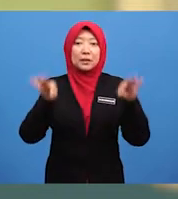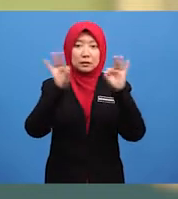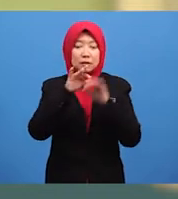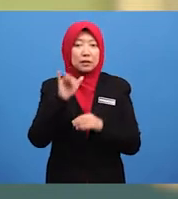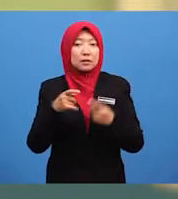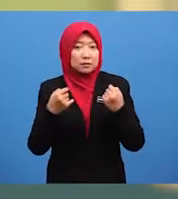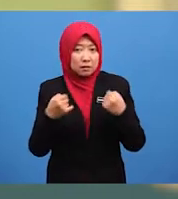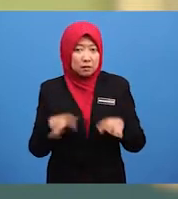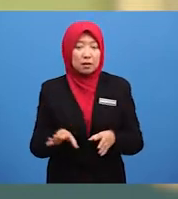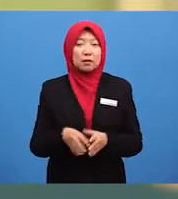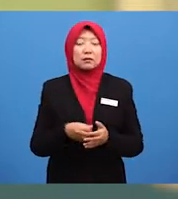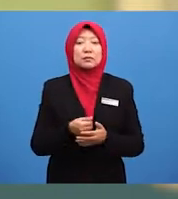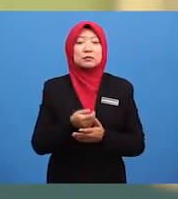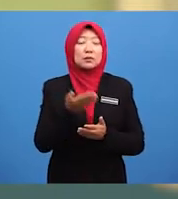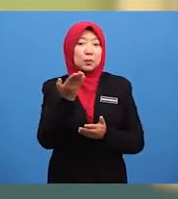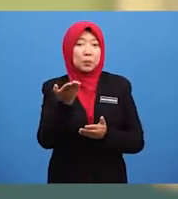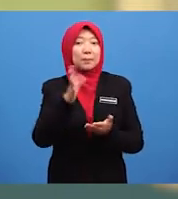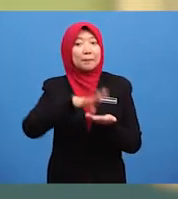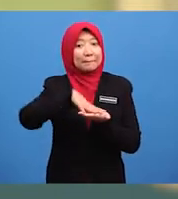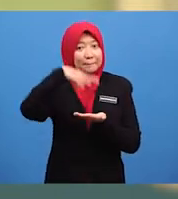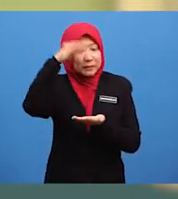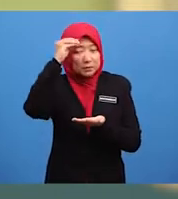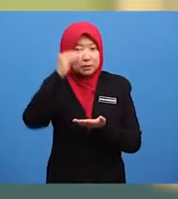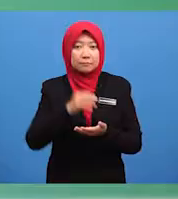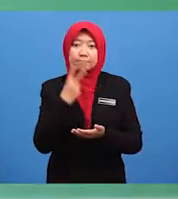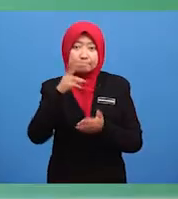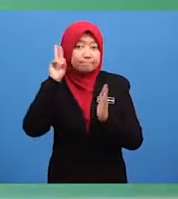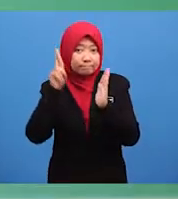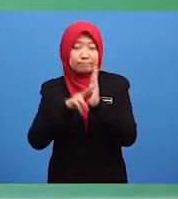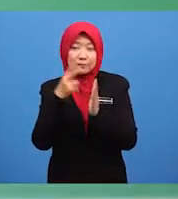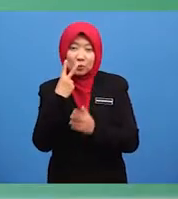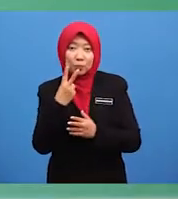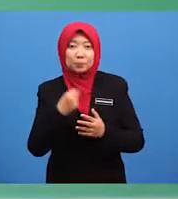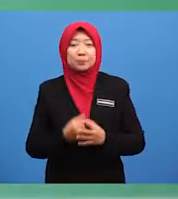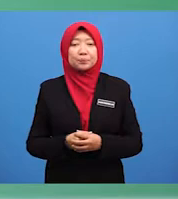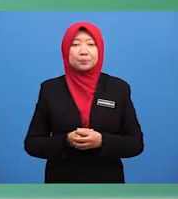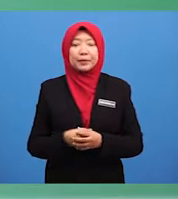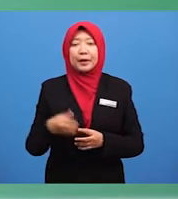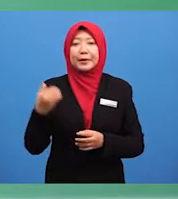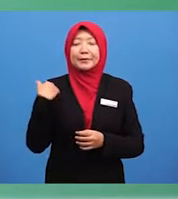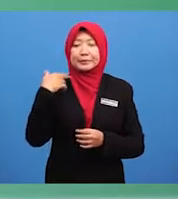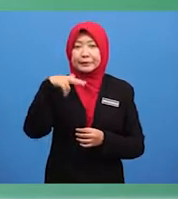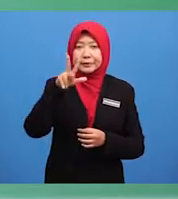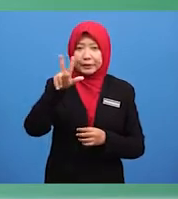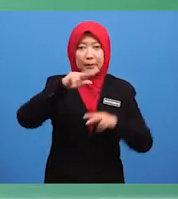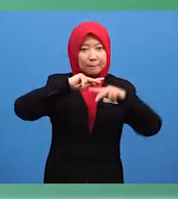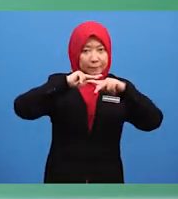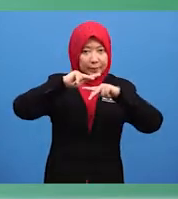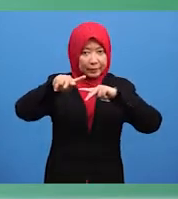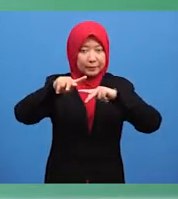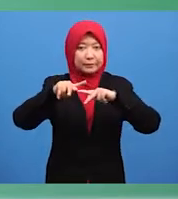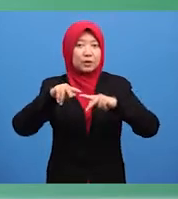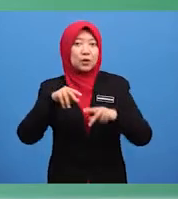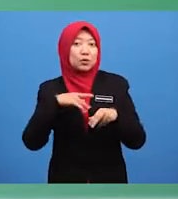kamu pelajari. Cuba lihat dan telitikan rajah ini. Terdapat tiga peringkat sungai seperti